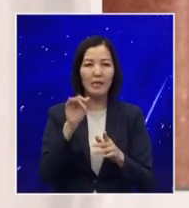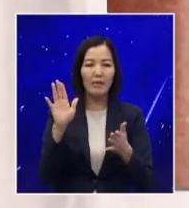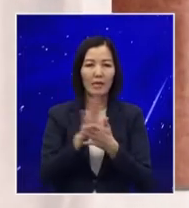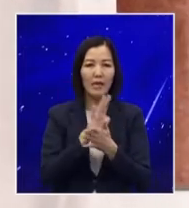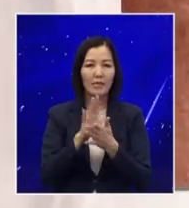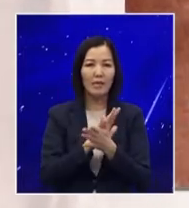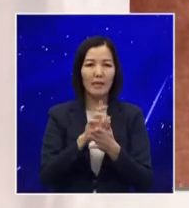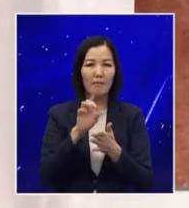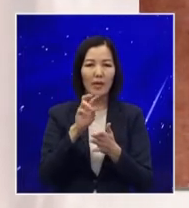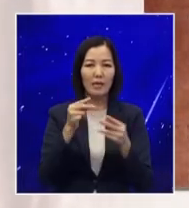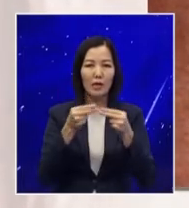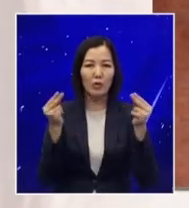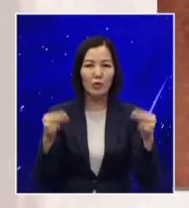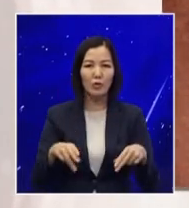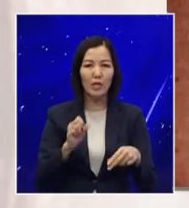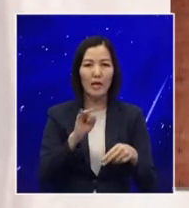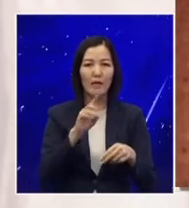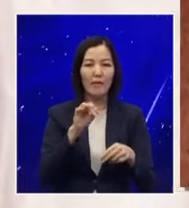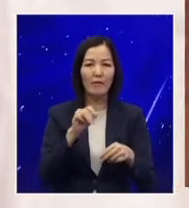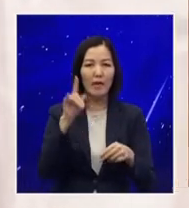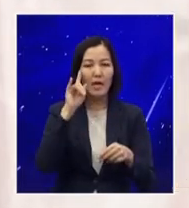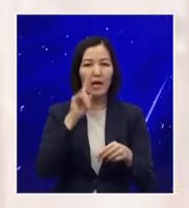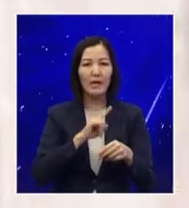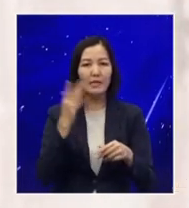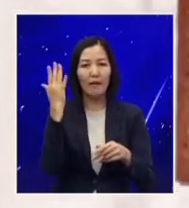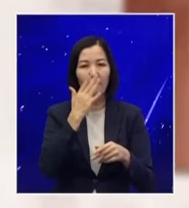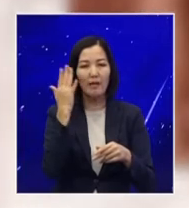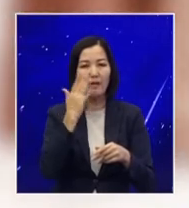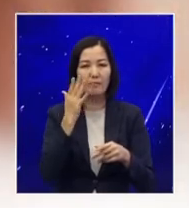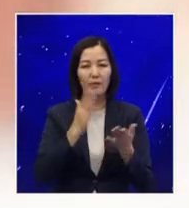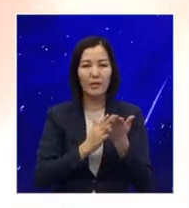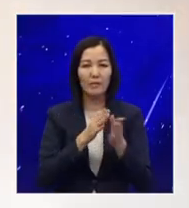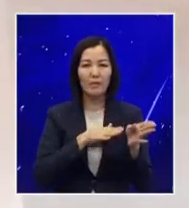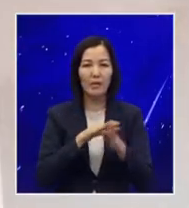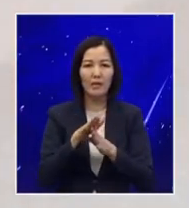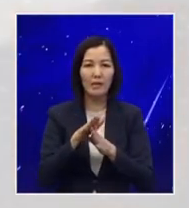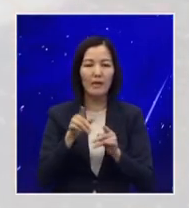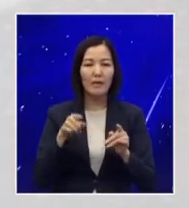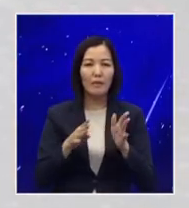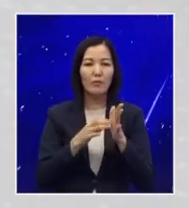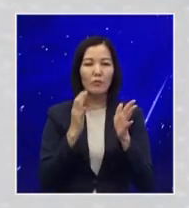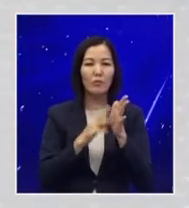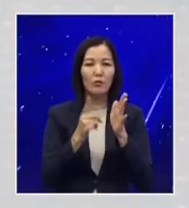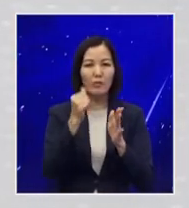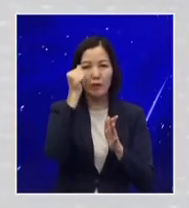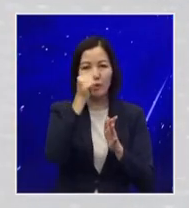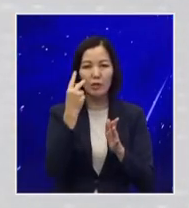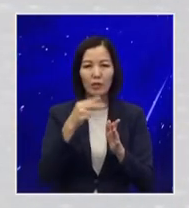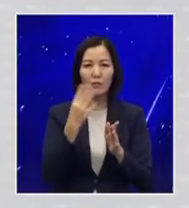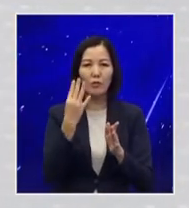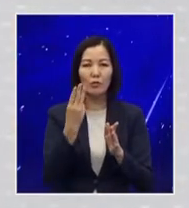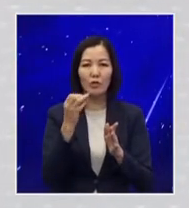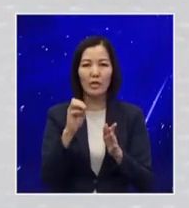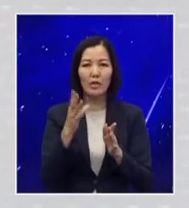Балдырған журналы, Шәкен Айманов атындағы Қазақ фильм киностудиясында қызмет етті. Ол 1991 жылы